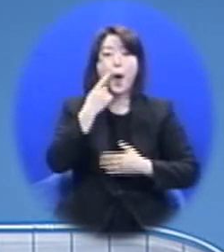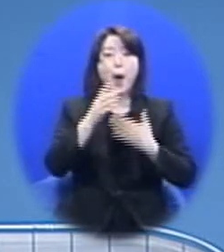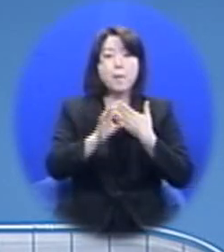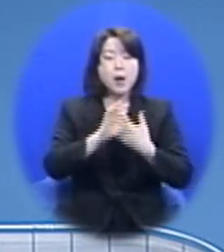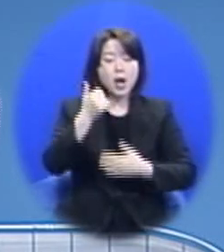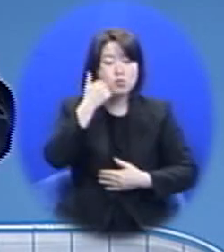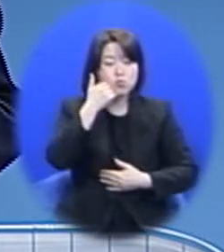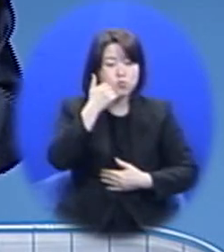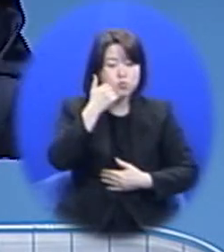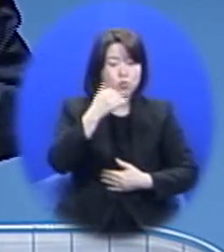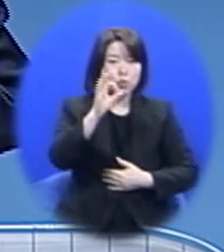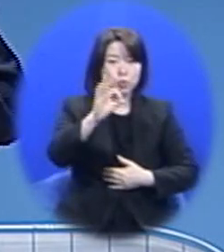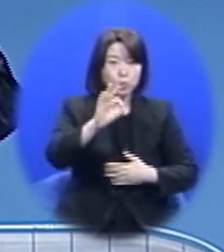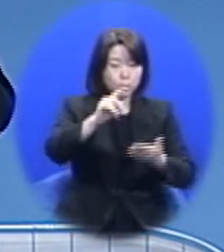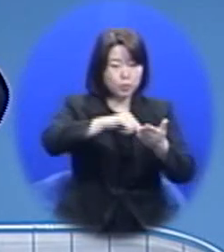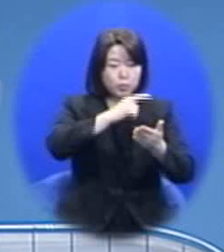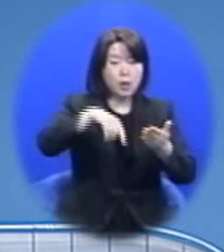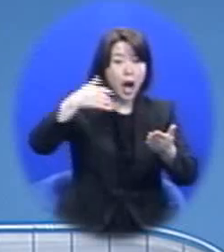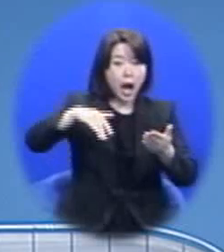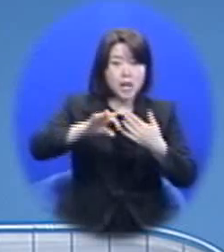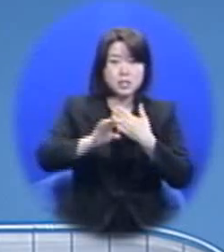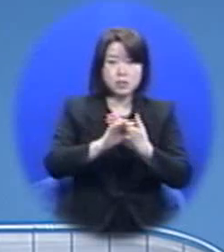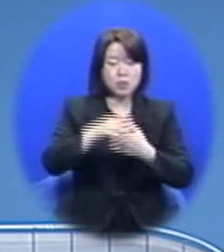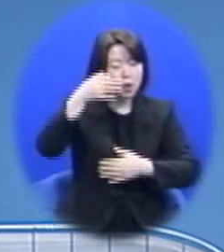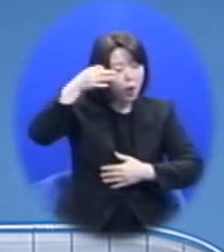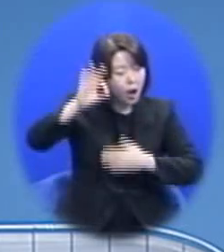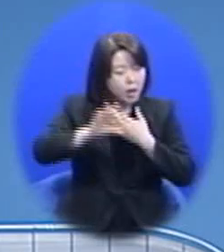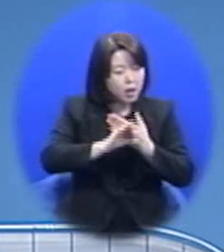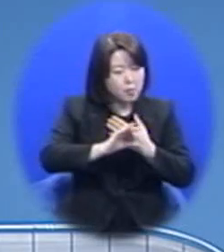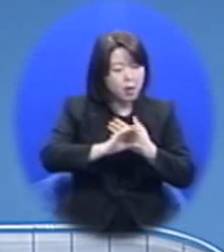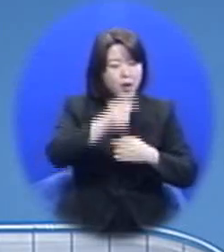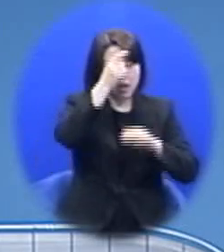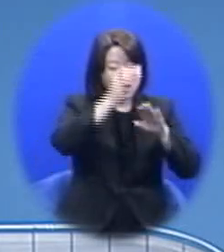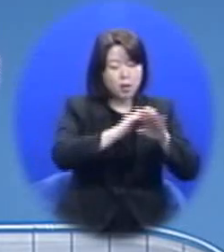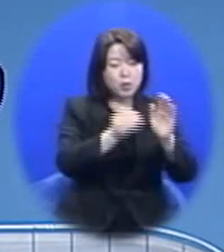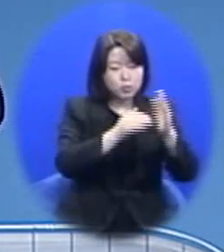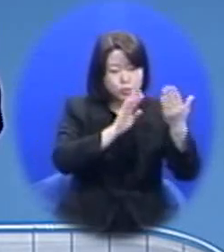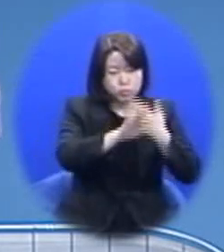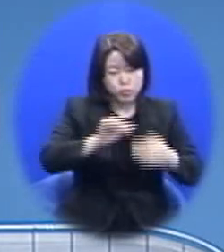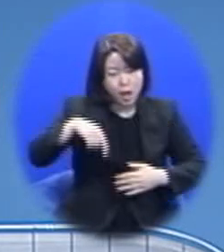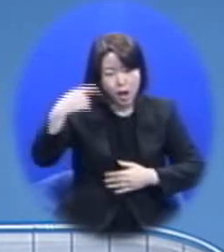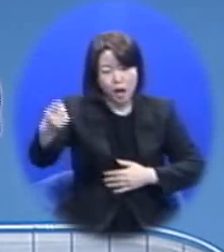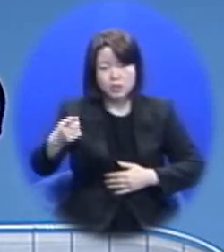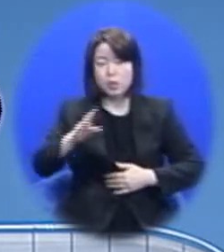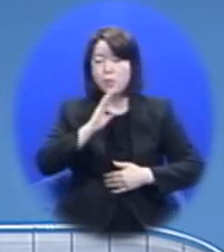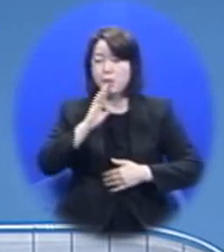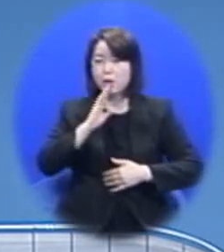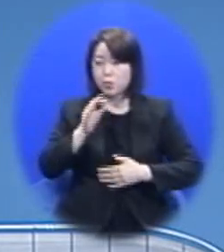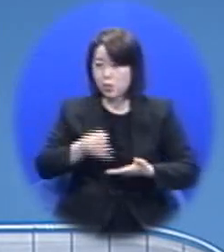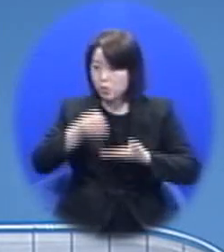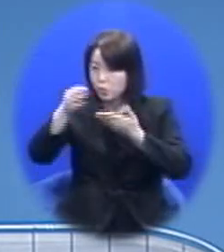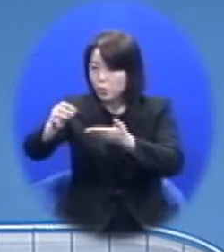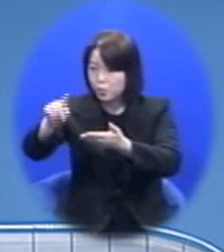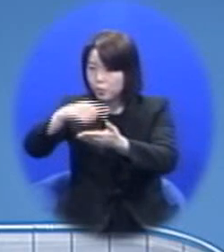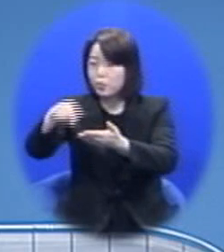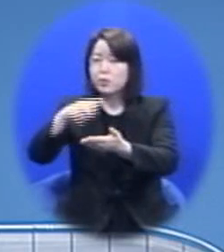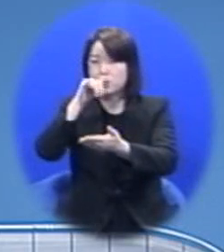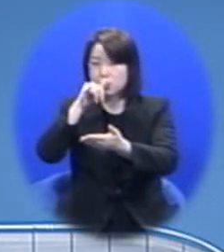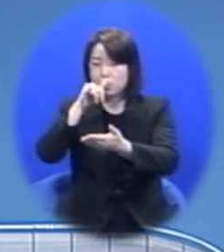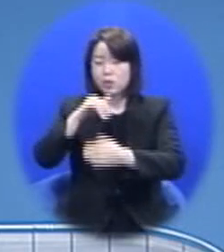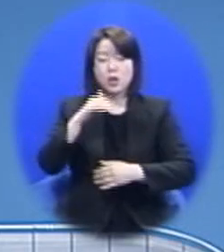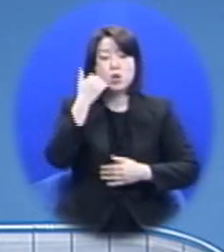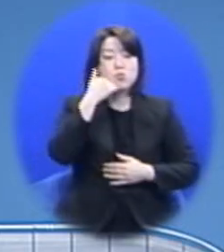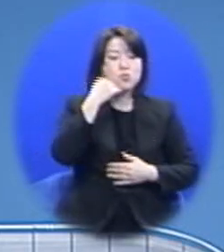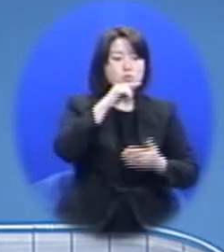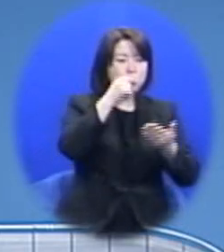갚지 않고 있었으면 그게 깨달아지면 바로 그 다음 예배 끝나고 가서 갚았습니다. 누구에게 잘못 손해를 끼친 일이